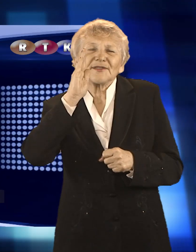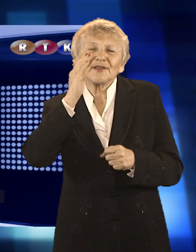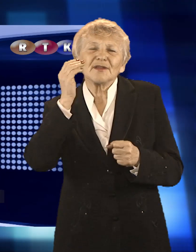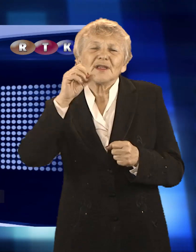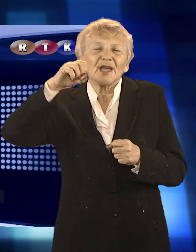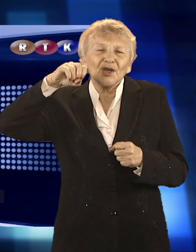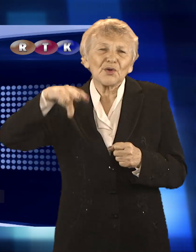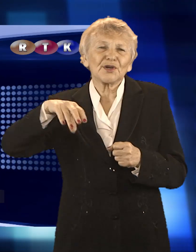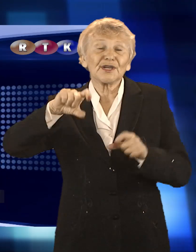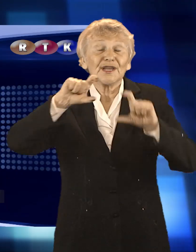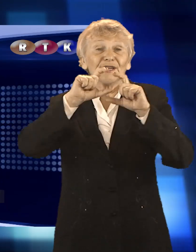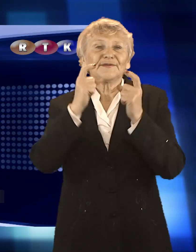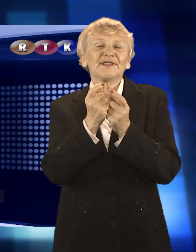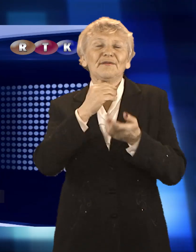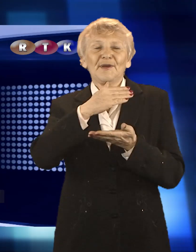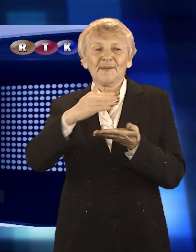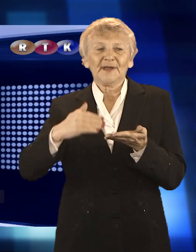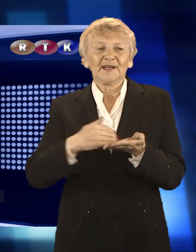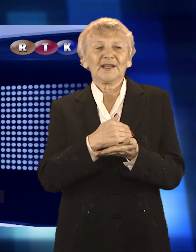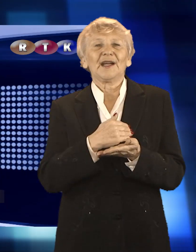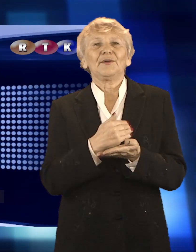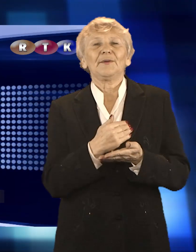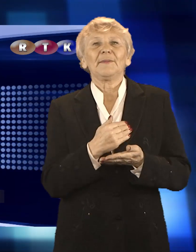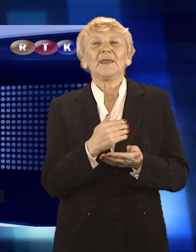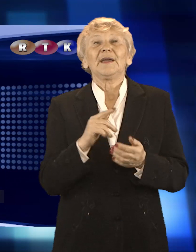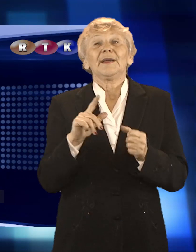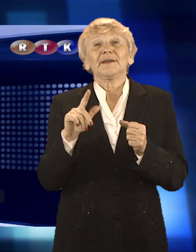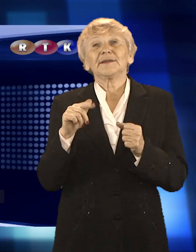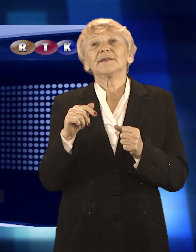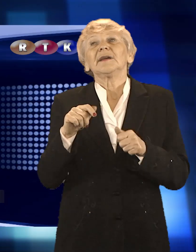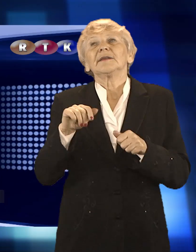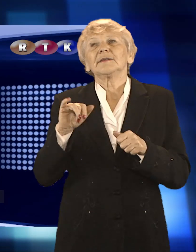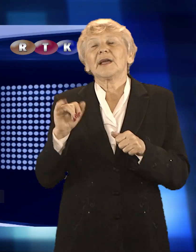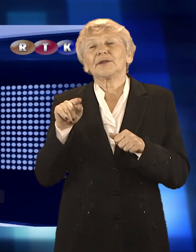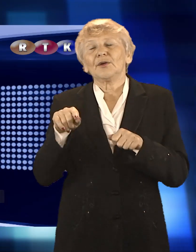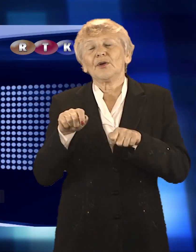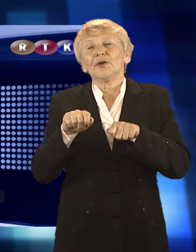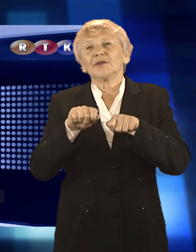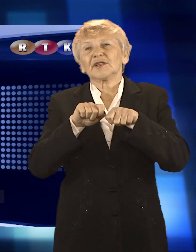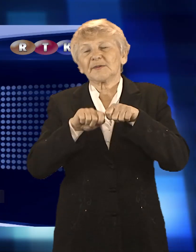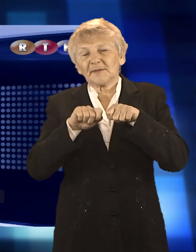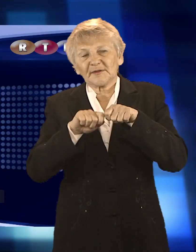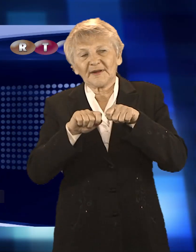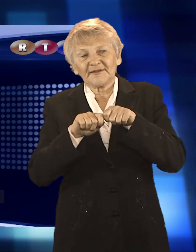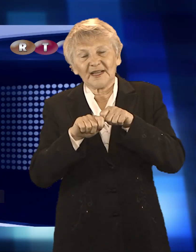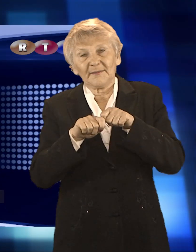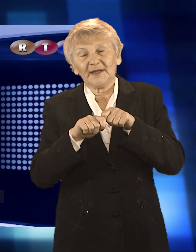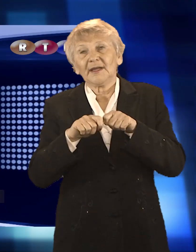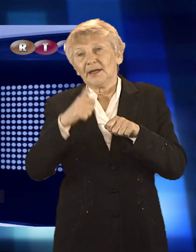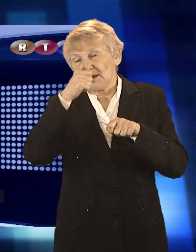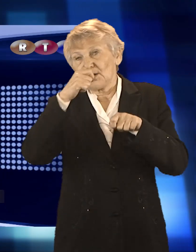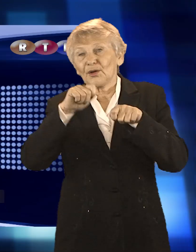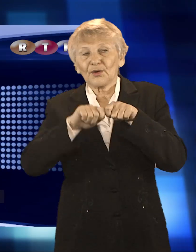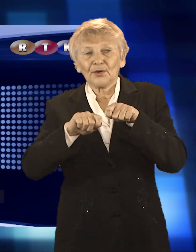monitorowania jego jakości przy ulicy Wojska Polskiego, nie kłamią. Ale idąc tym tropem, sprawdzaliśmy, jak przekłada się to na kontrolę